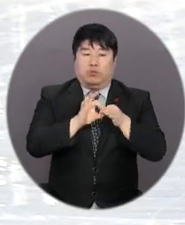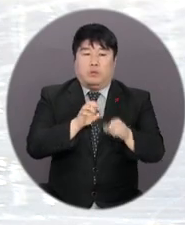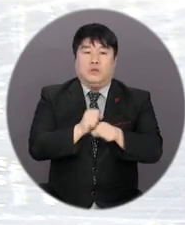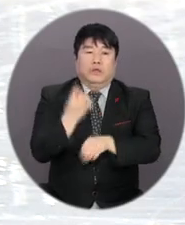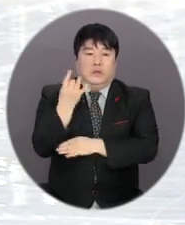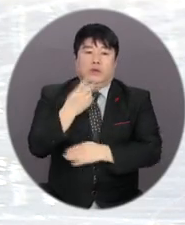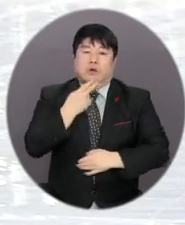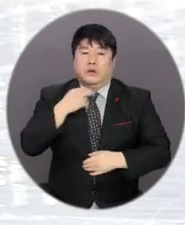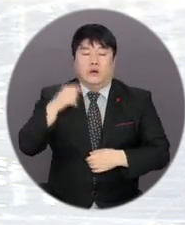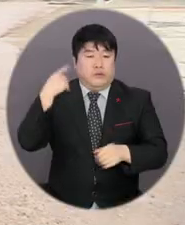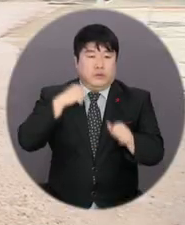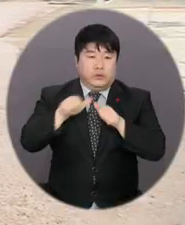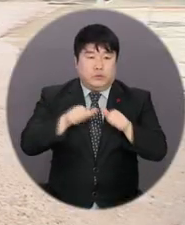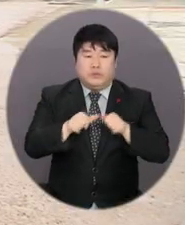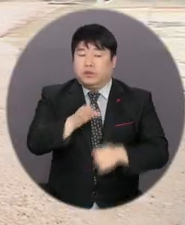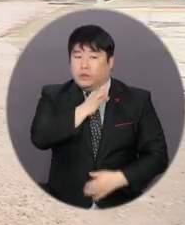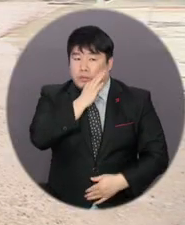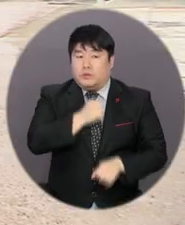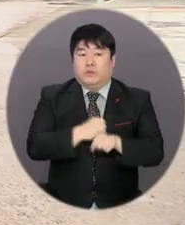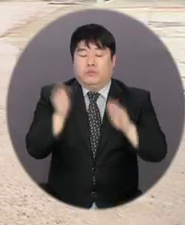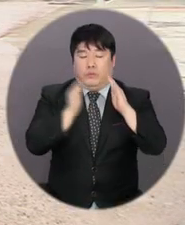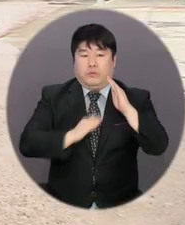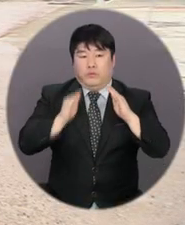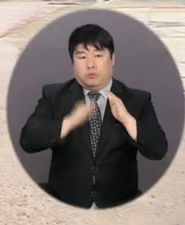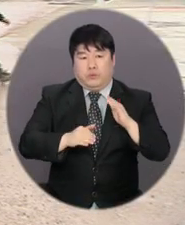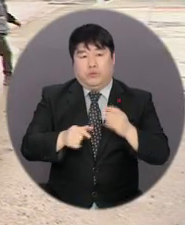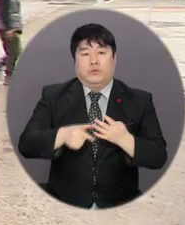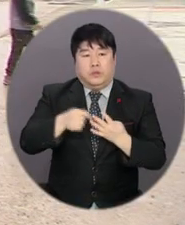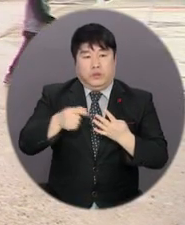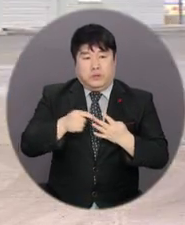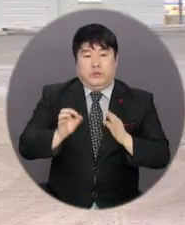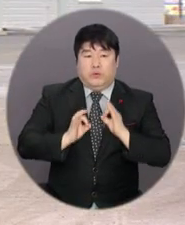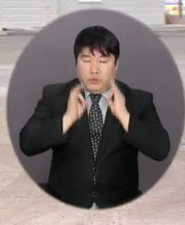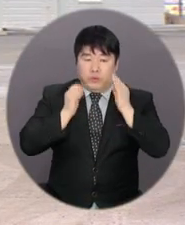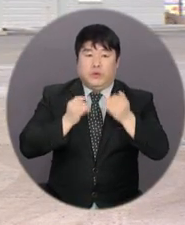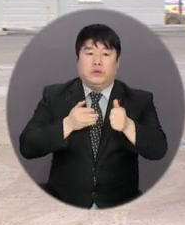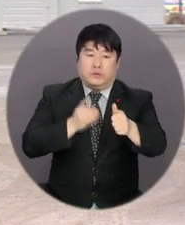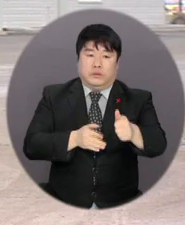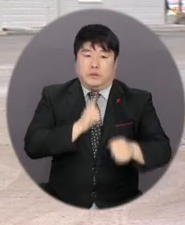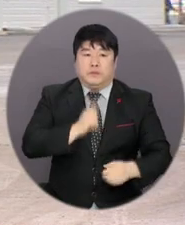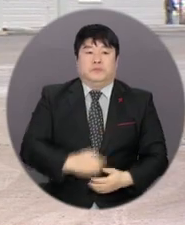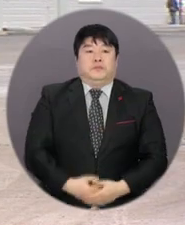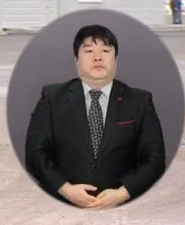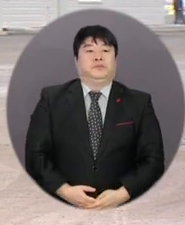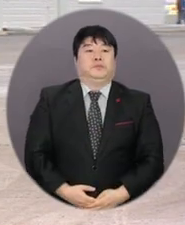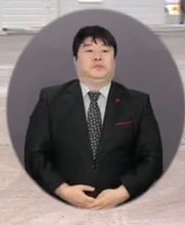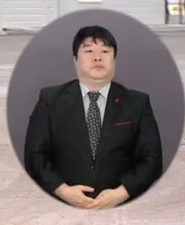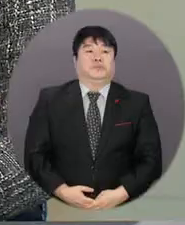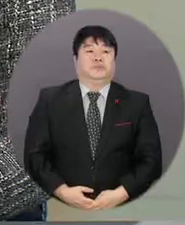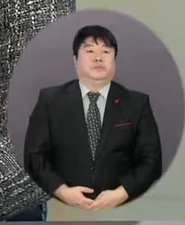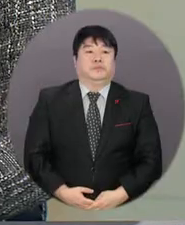없는 소문들이 무색하도록 공정한 선발에 노력할 것을 주문했습니다.